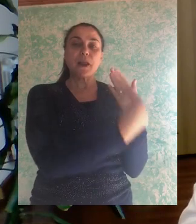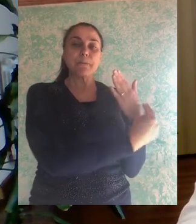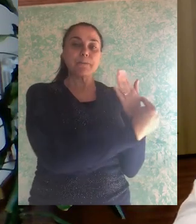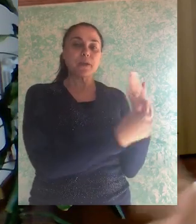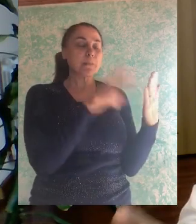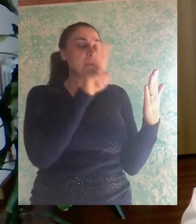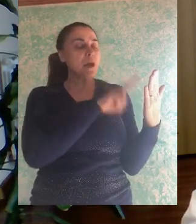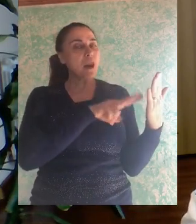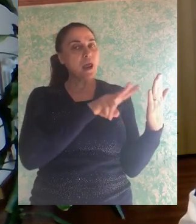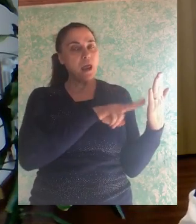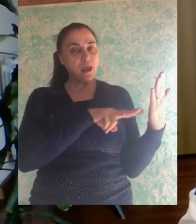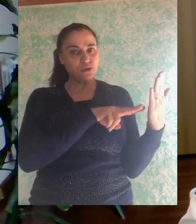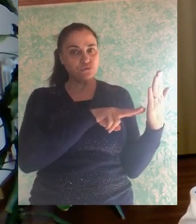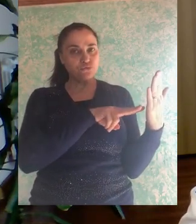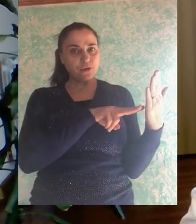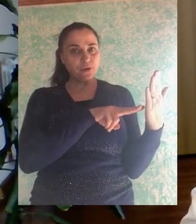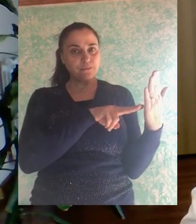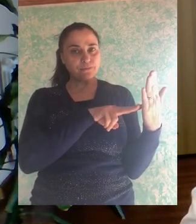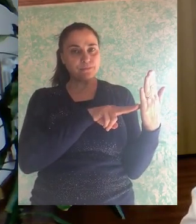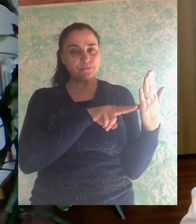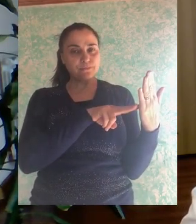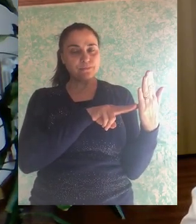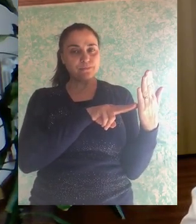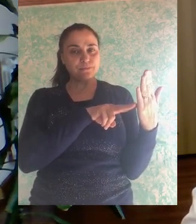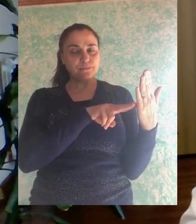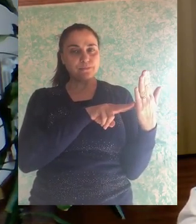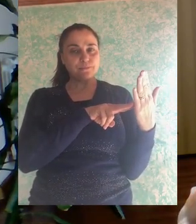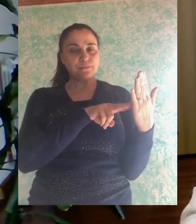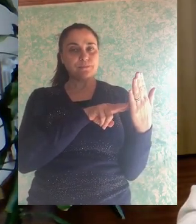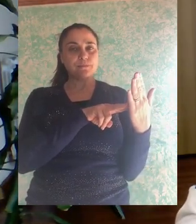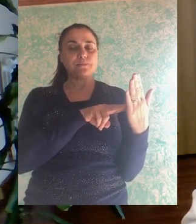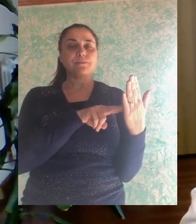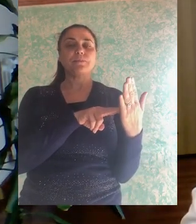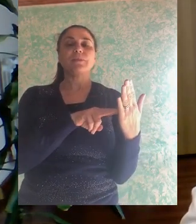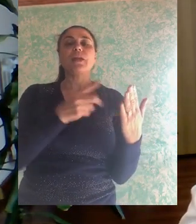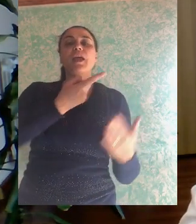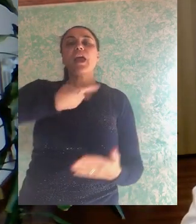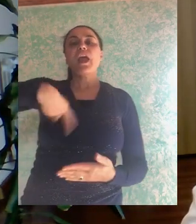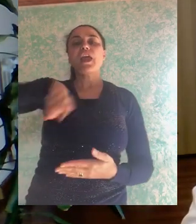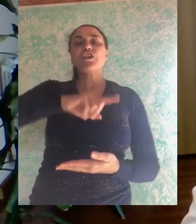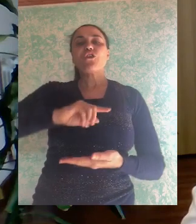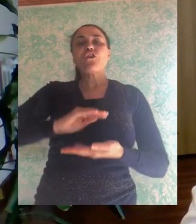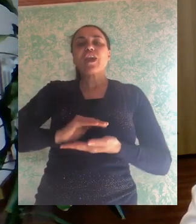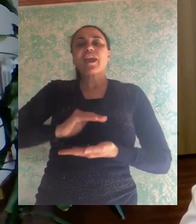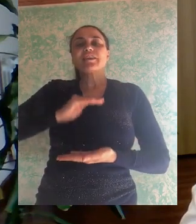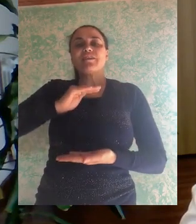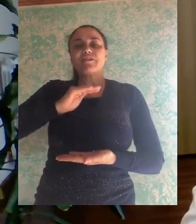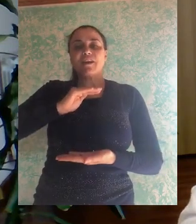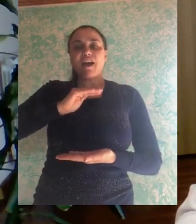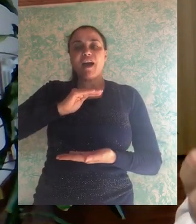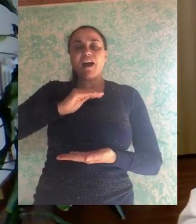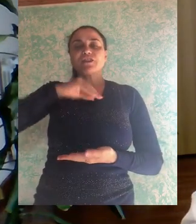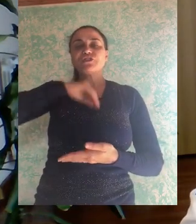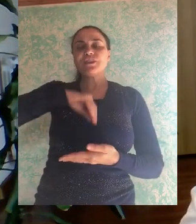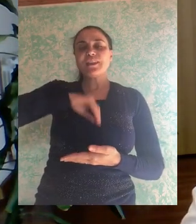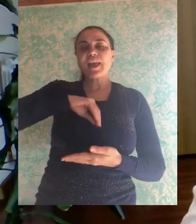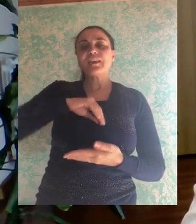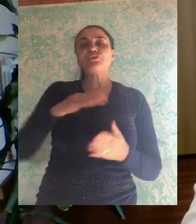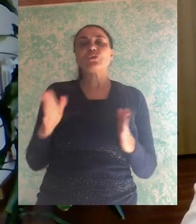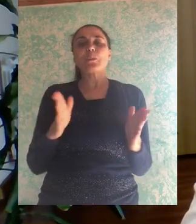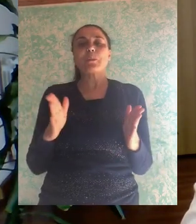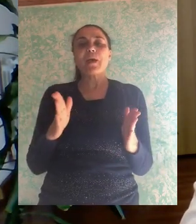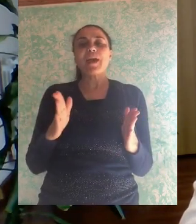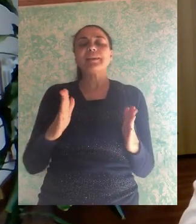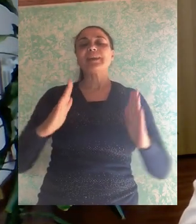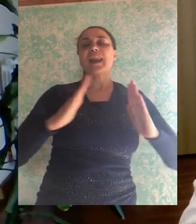giusto per leggere un brano della parola del signore ed edificarci ancora nelle nostre